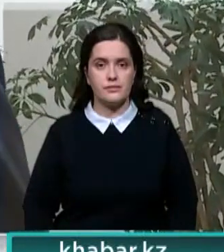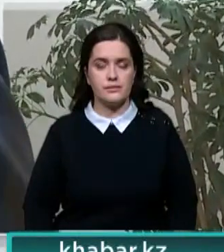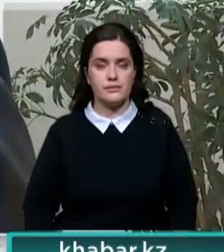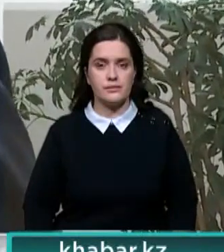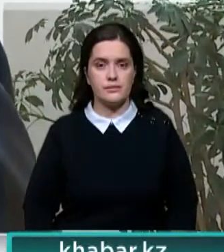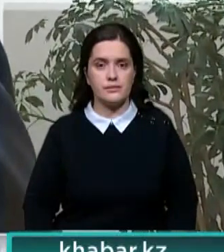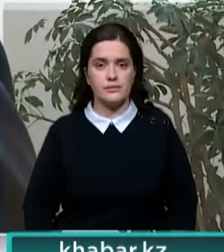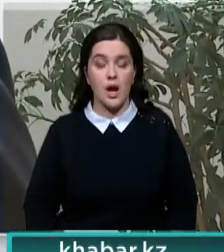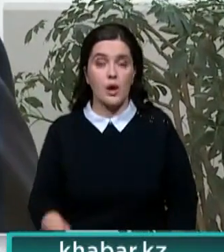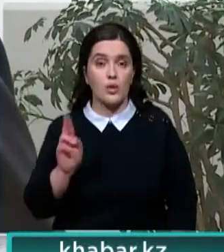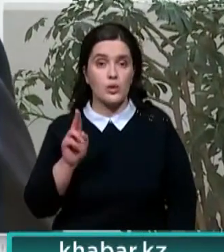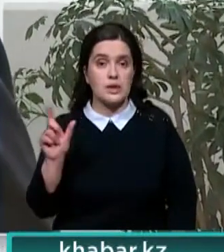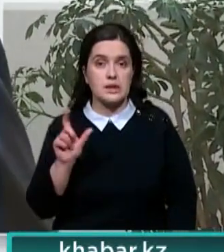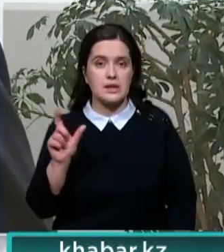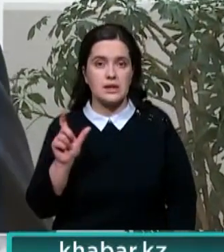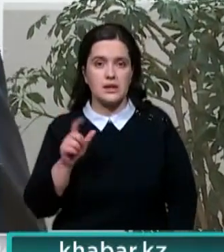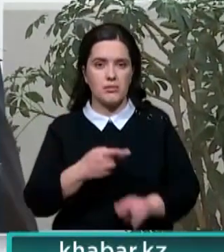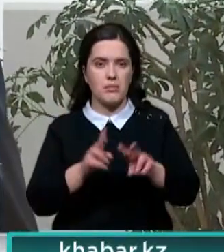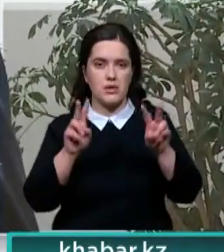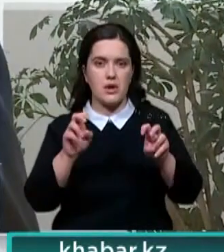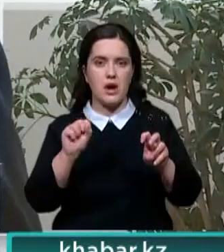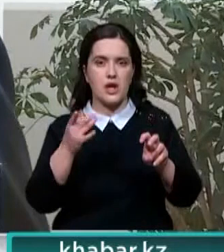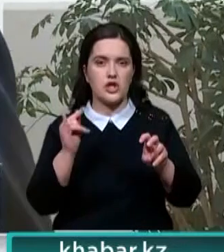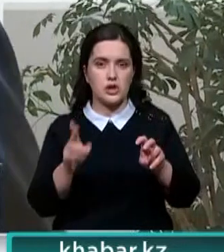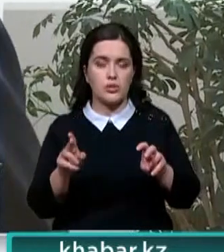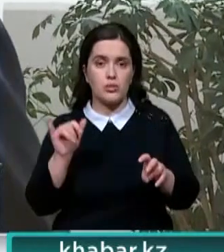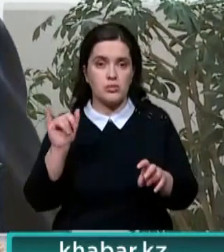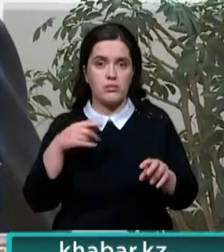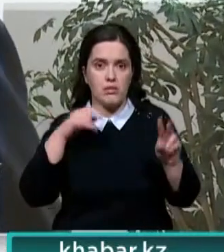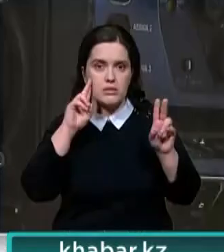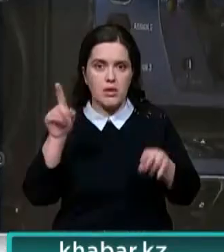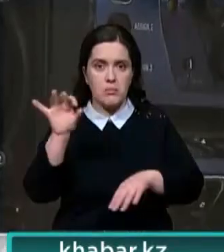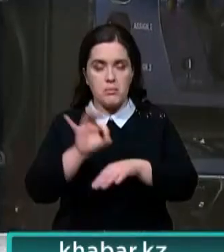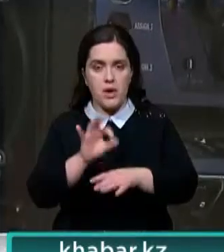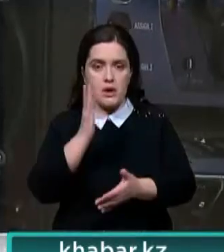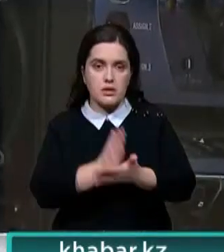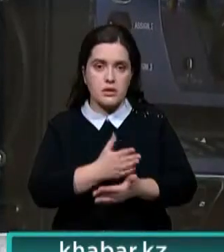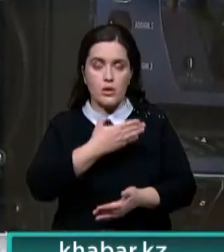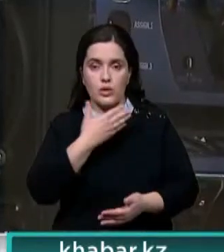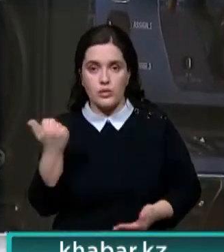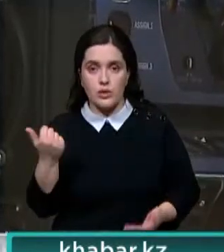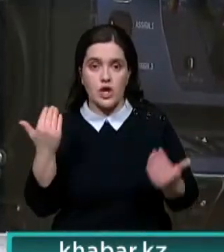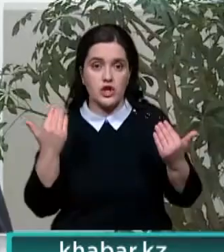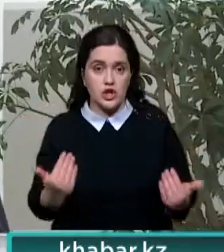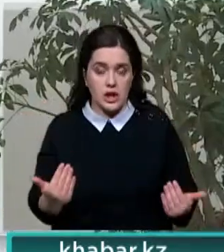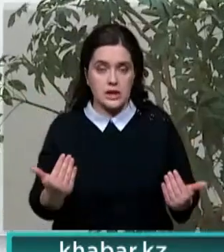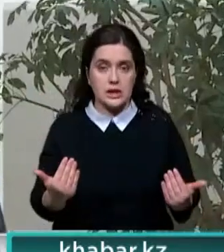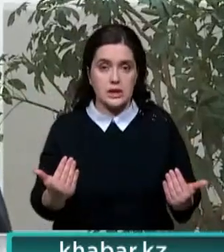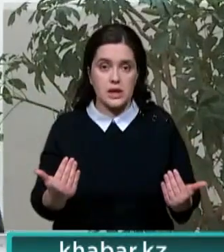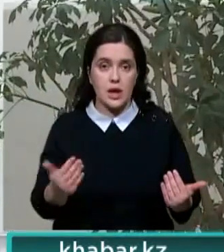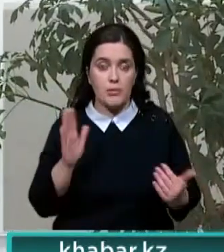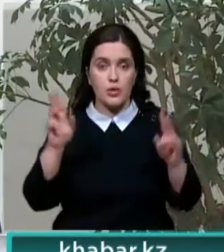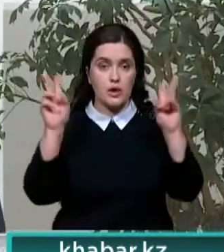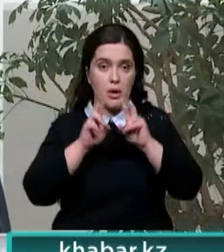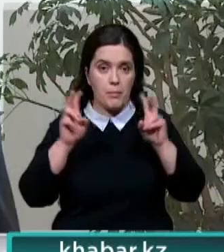Люди с нейтральным статусом – это люди, по сути, которых иммунный статус, который нам неизвестен. Сейчас в пилотном режиме будет